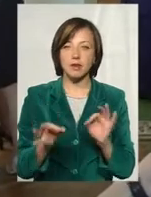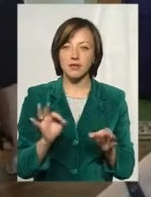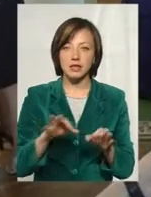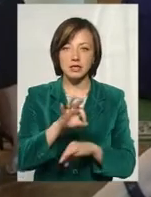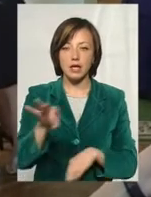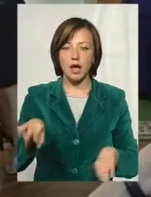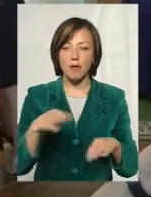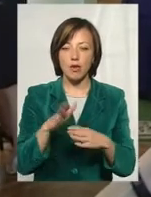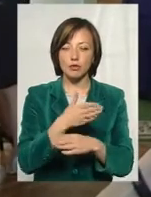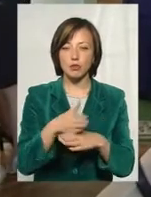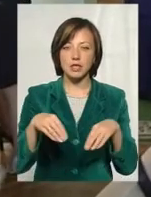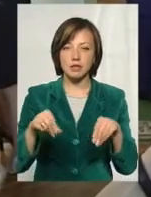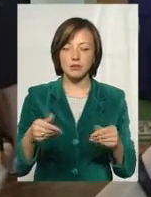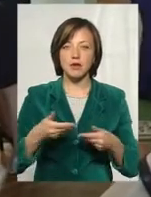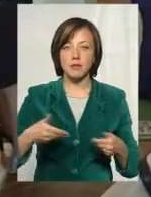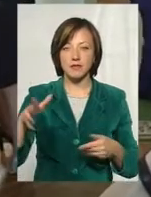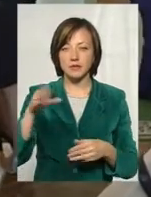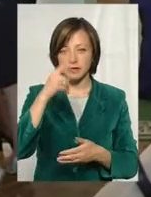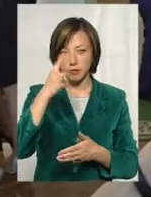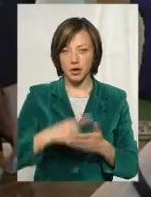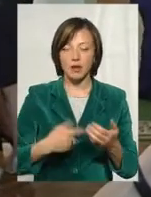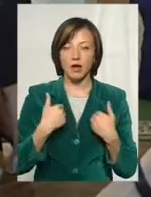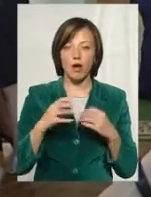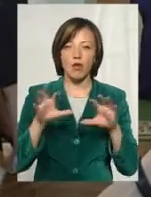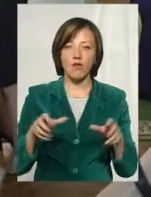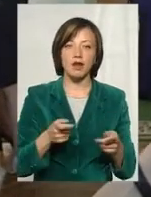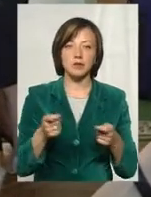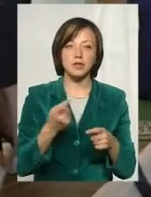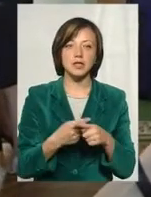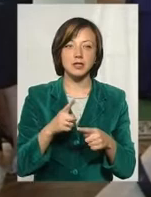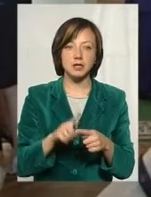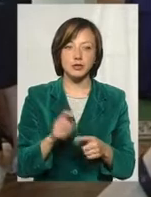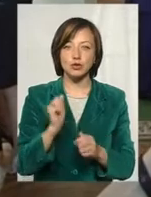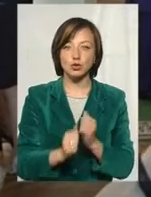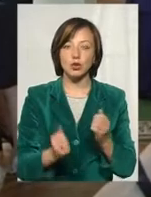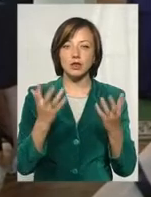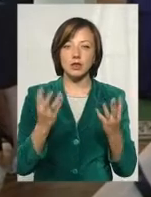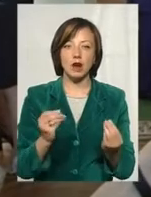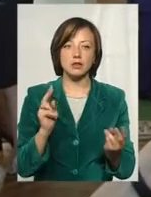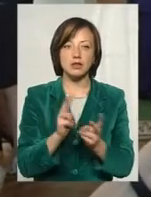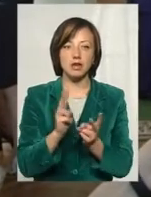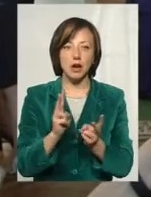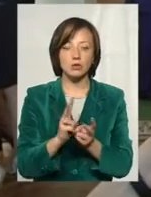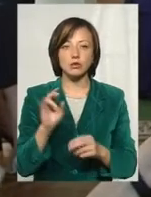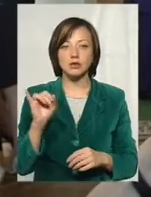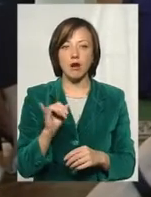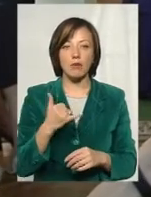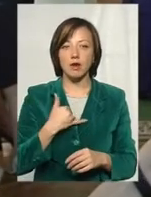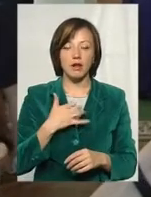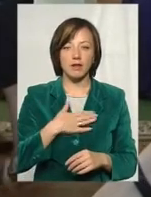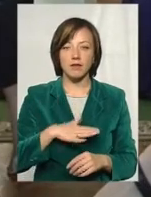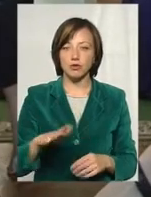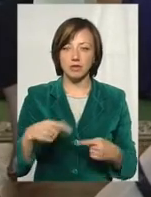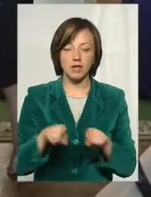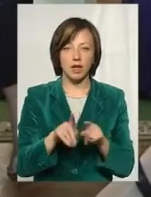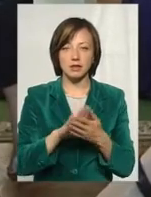схеми розподілу землі, ми всі переконалися. Я, як голова адміністрації, також цим майже щодня стикаюся. Мене не влаштовує такий